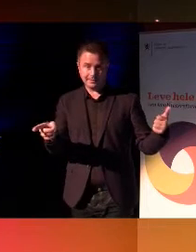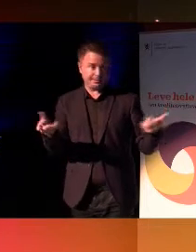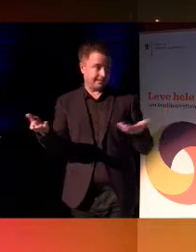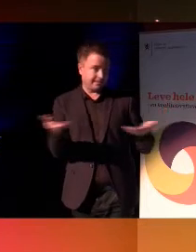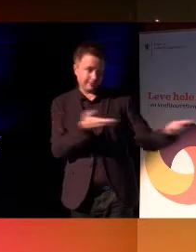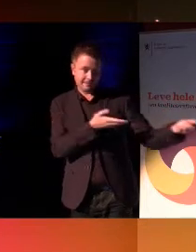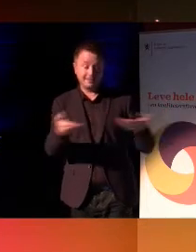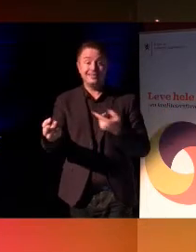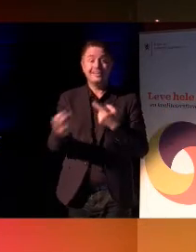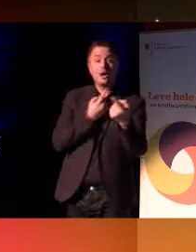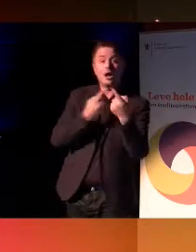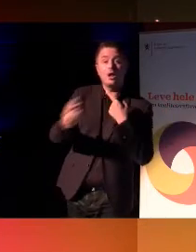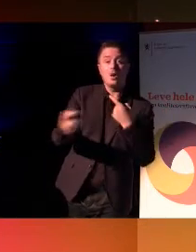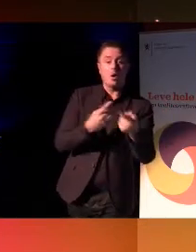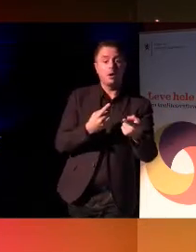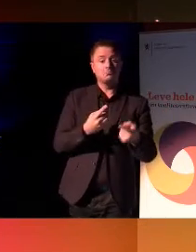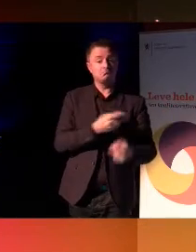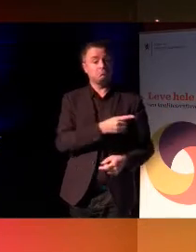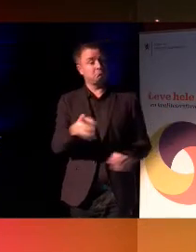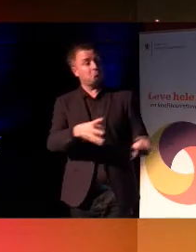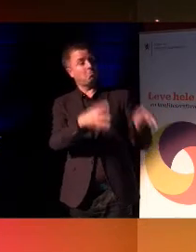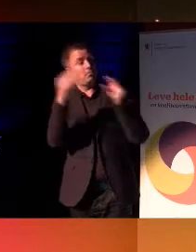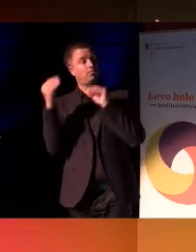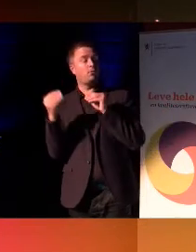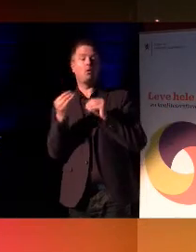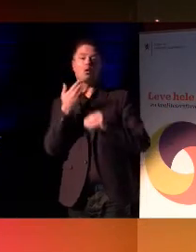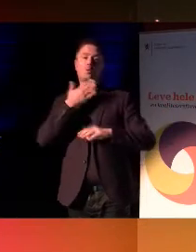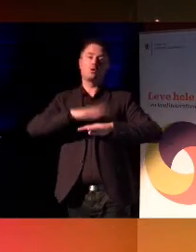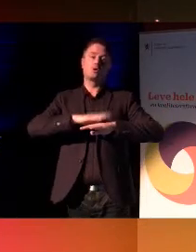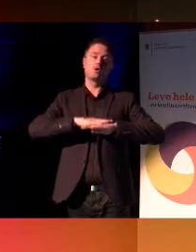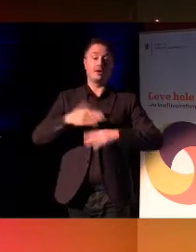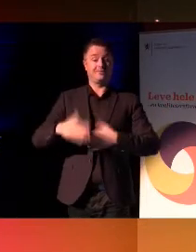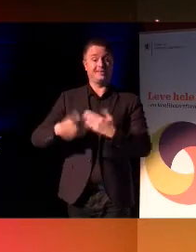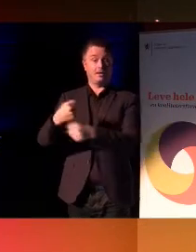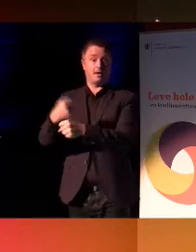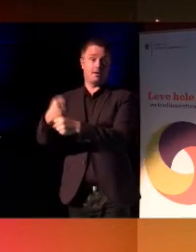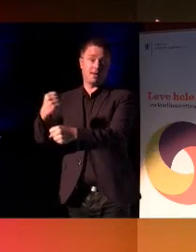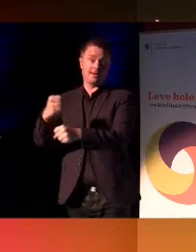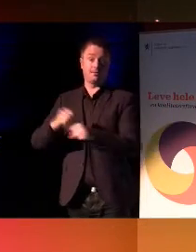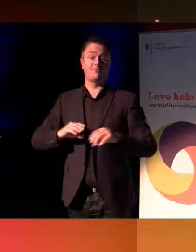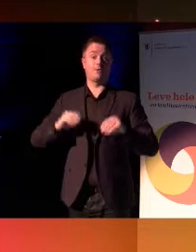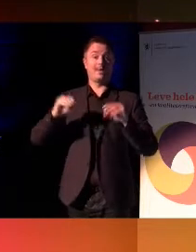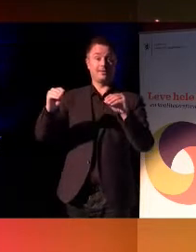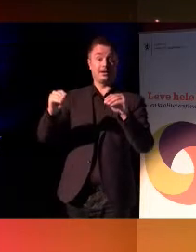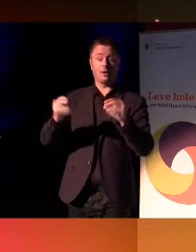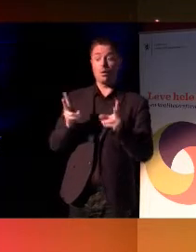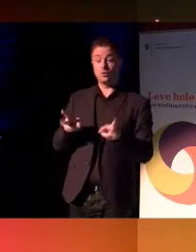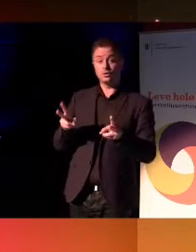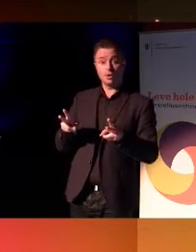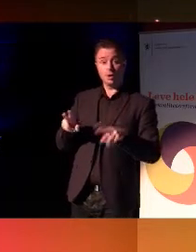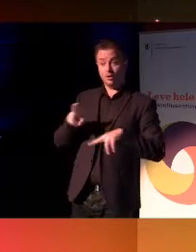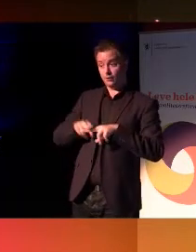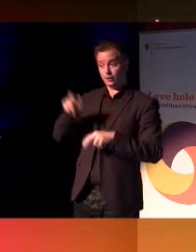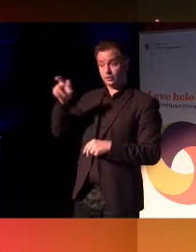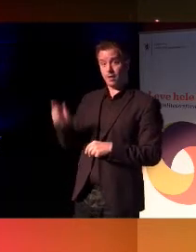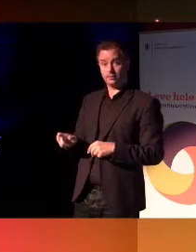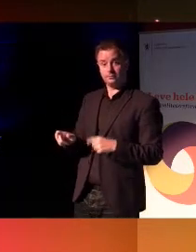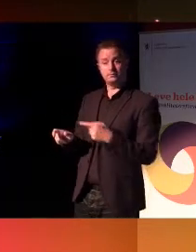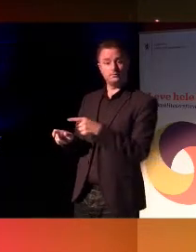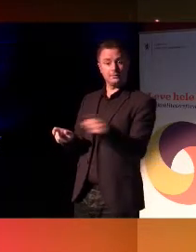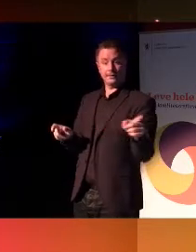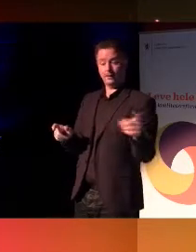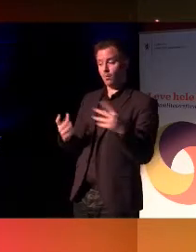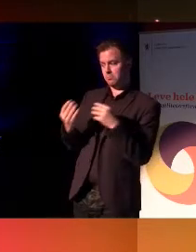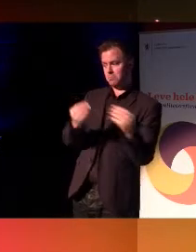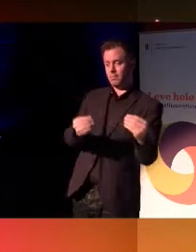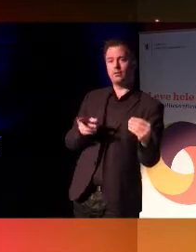godt grunnlag for forbedring. Og så ble altså fylkesmannens medarbeidere oppfattet som kompetente. Det tror jeg også på en måte viktig for å få til endring, at de